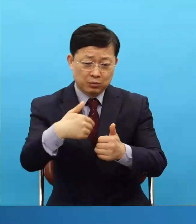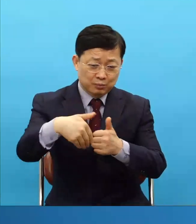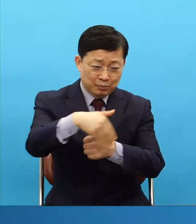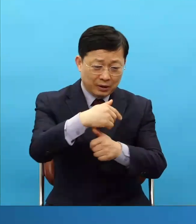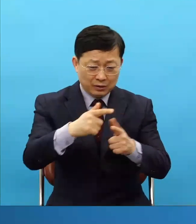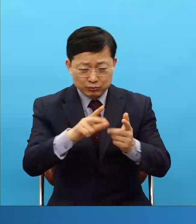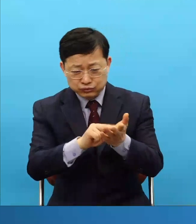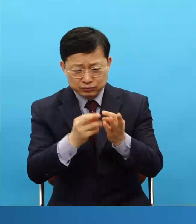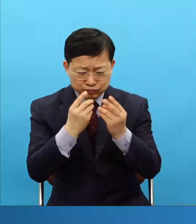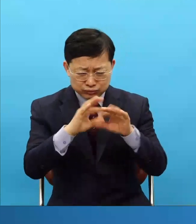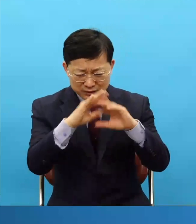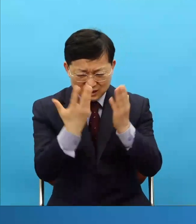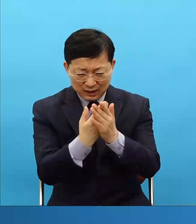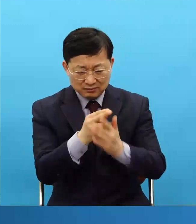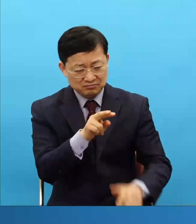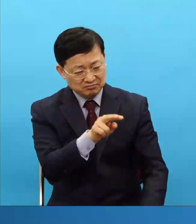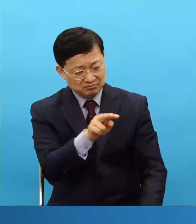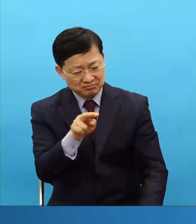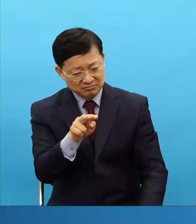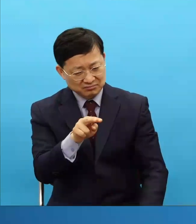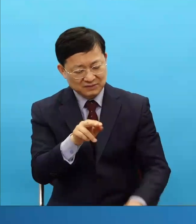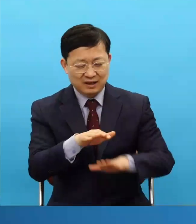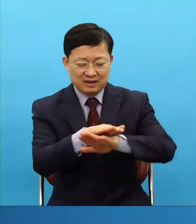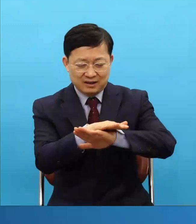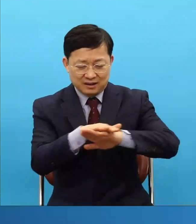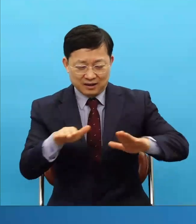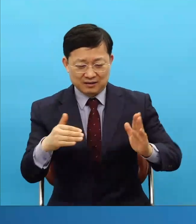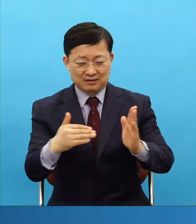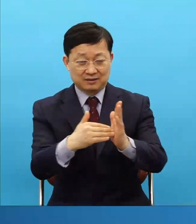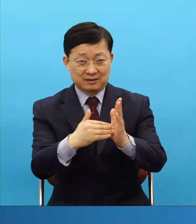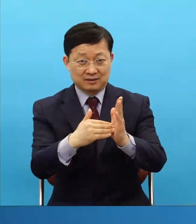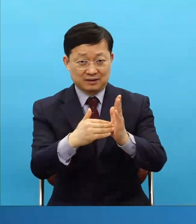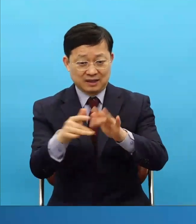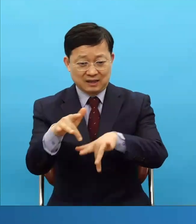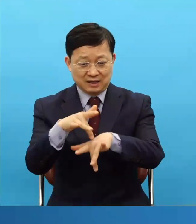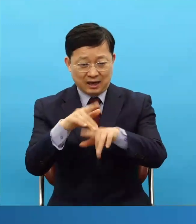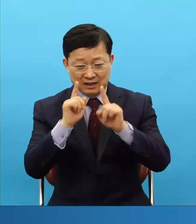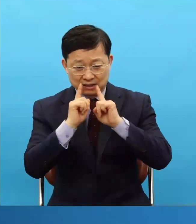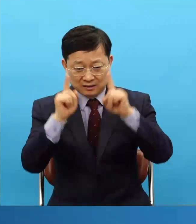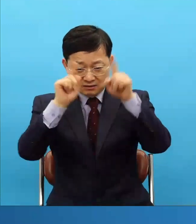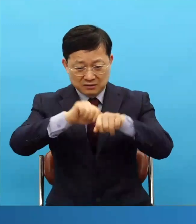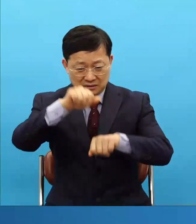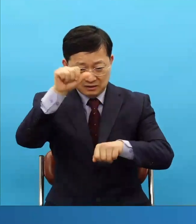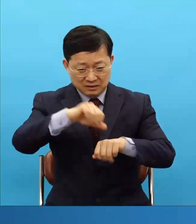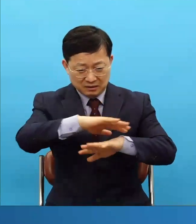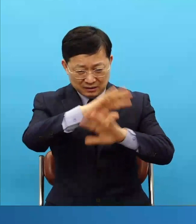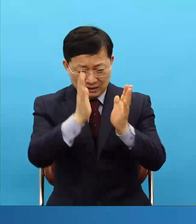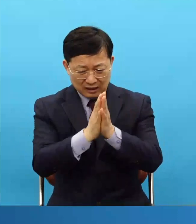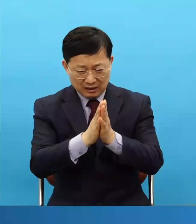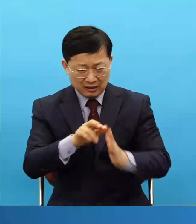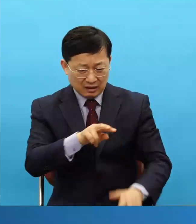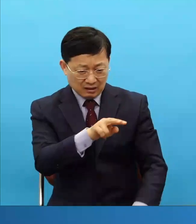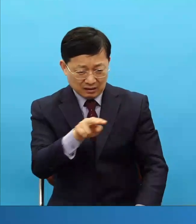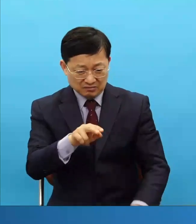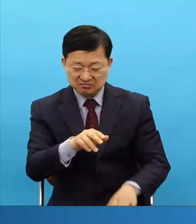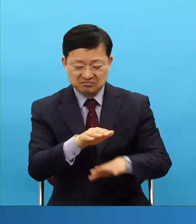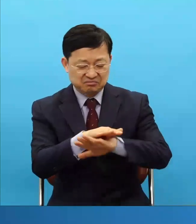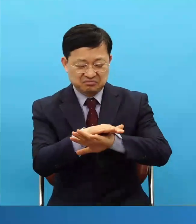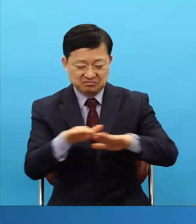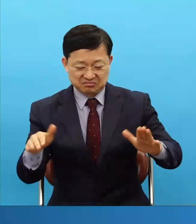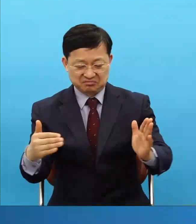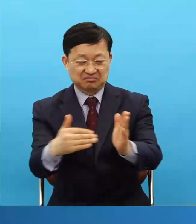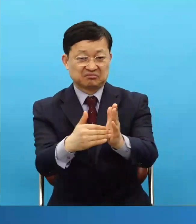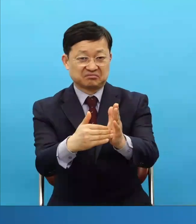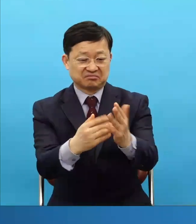끝냈다 그 Your 말이에요. background, he finished it. 여러분은 사단 지옥 재앙의 배경 속에 있지 않다 그 말이에요. And you no longer are in